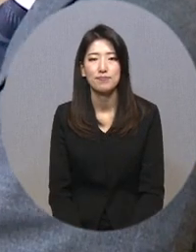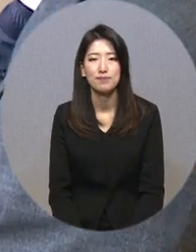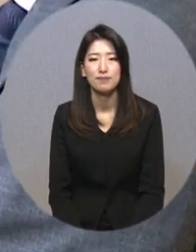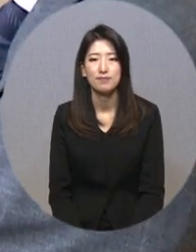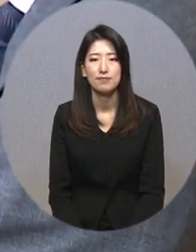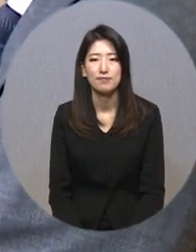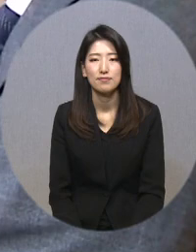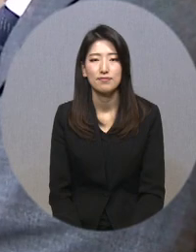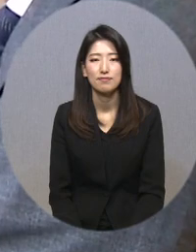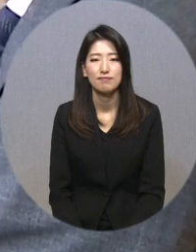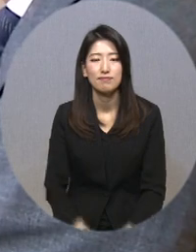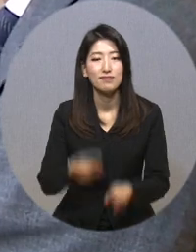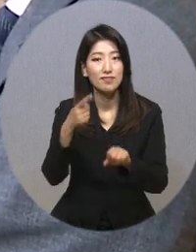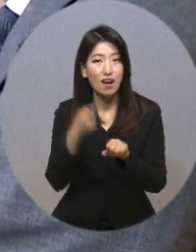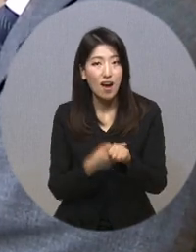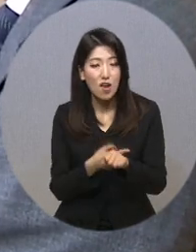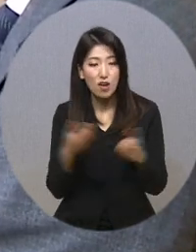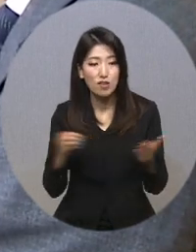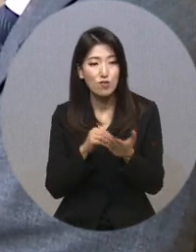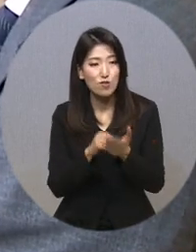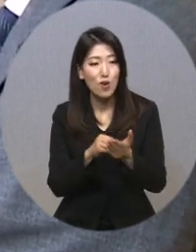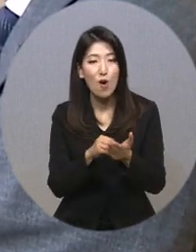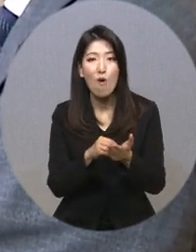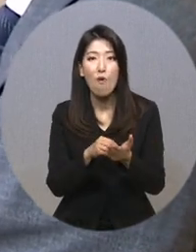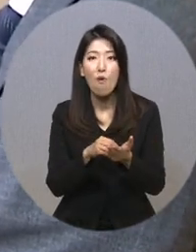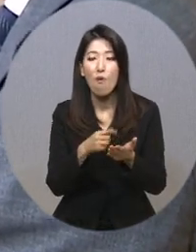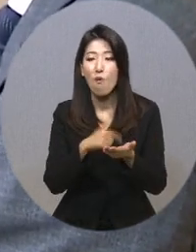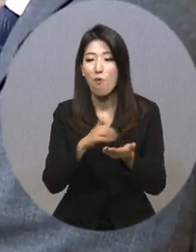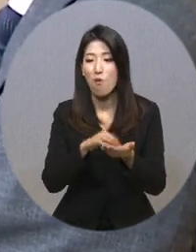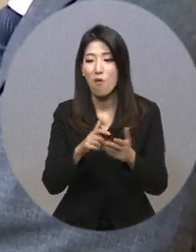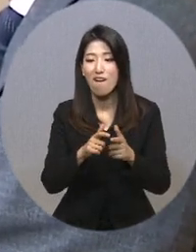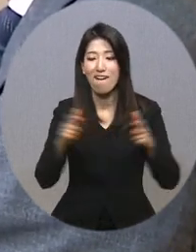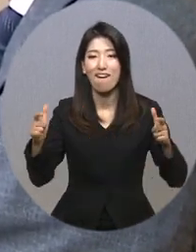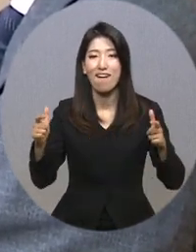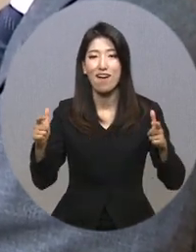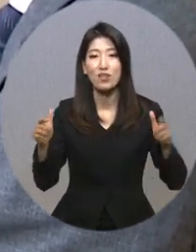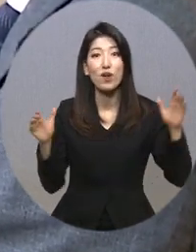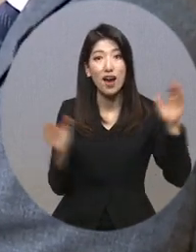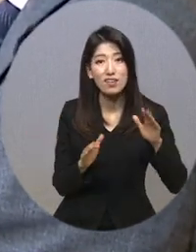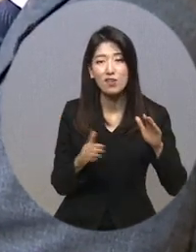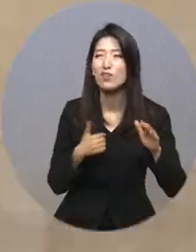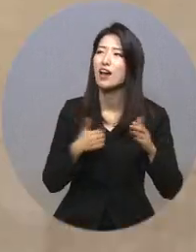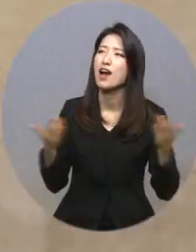그러니까 취업률도 높아지는 거고 만족도도 좋아지는 거고 아까 말씀하신 것처럼